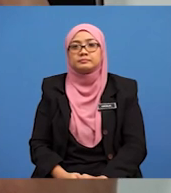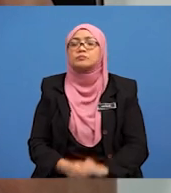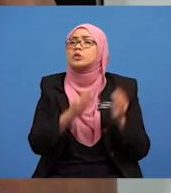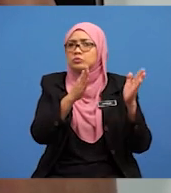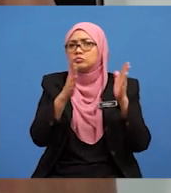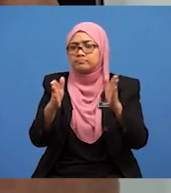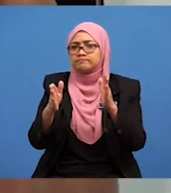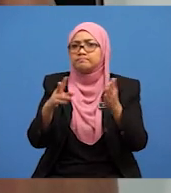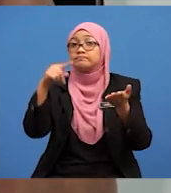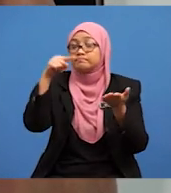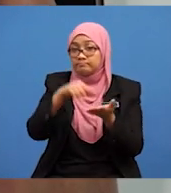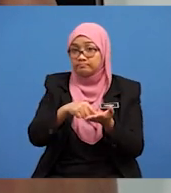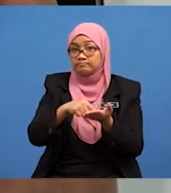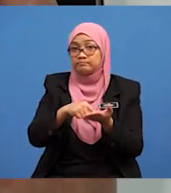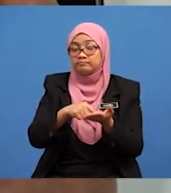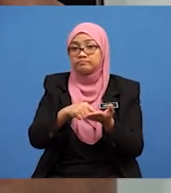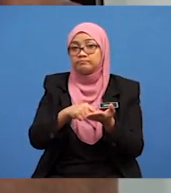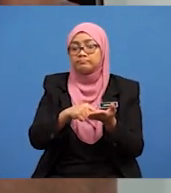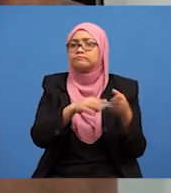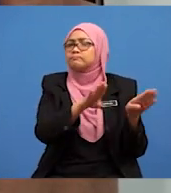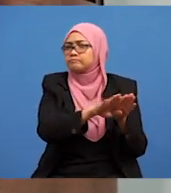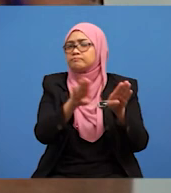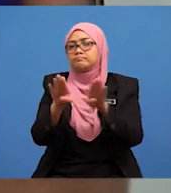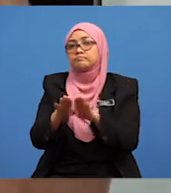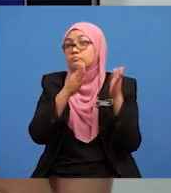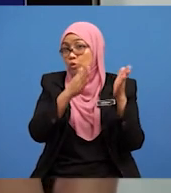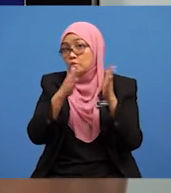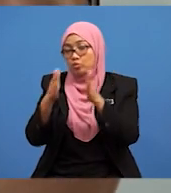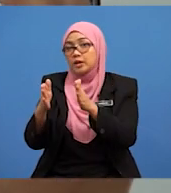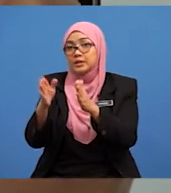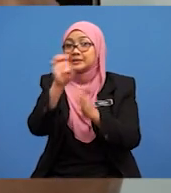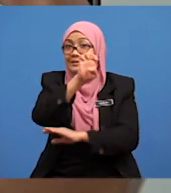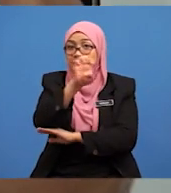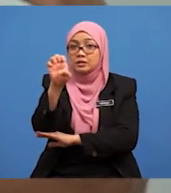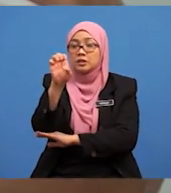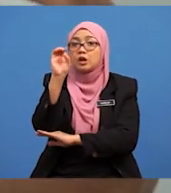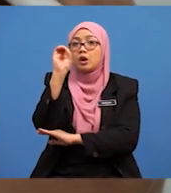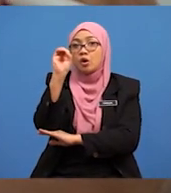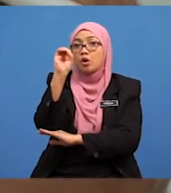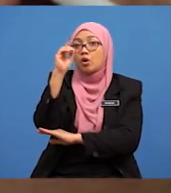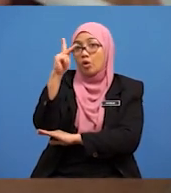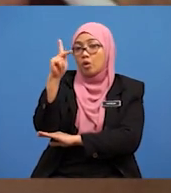Susunan ini dikenali sebagai susunan elektron oktet.